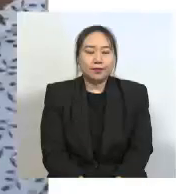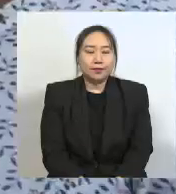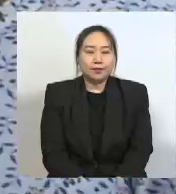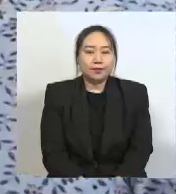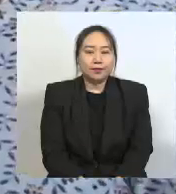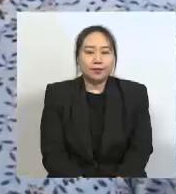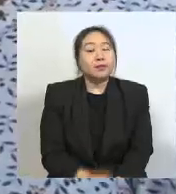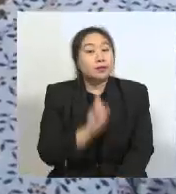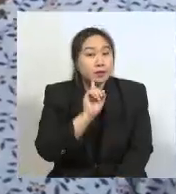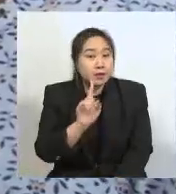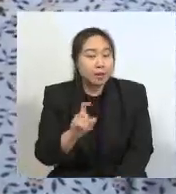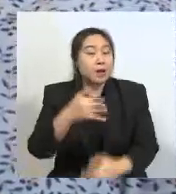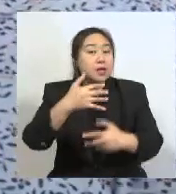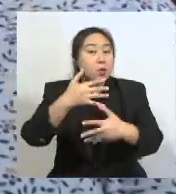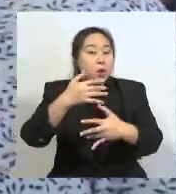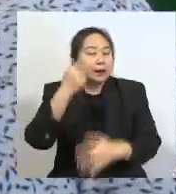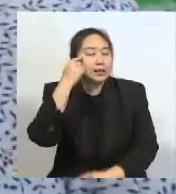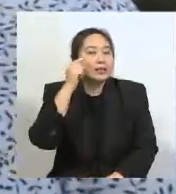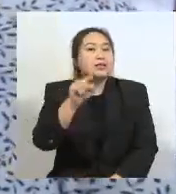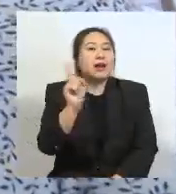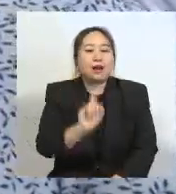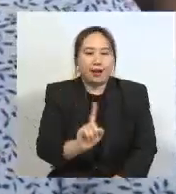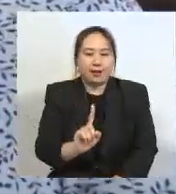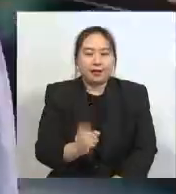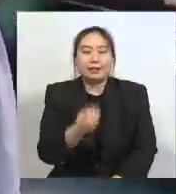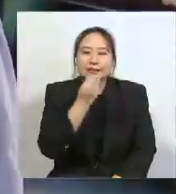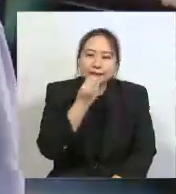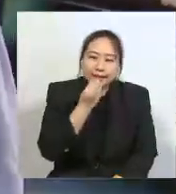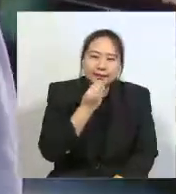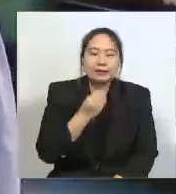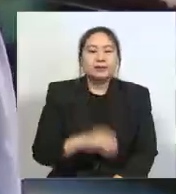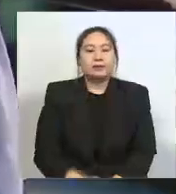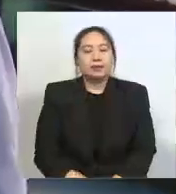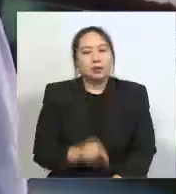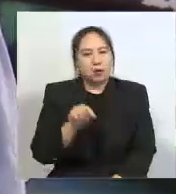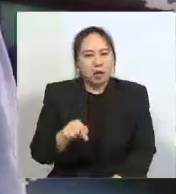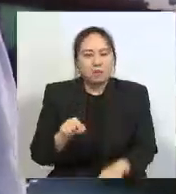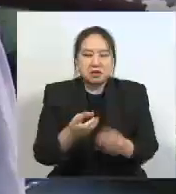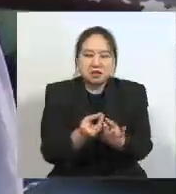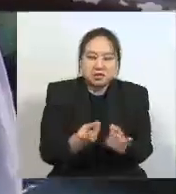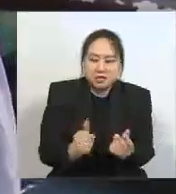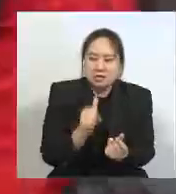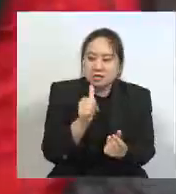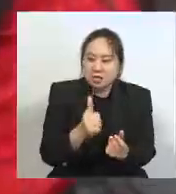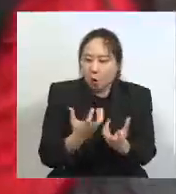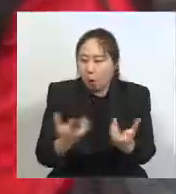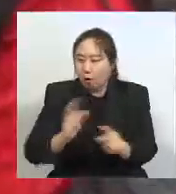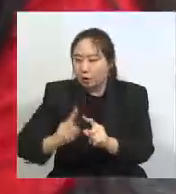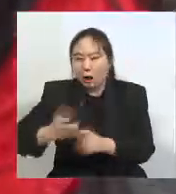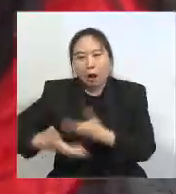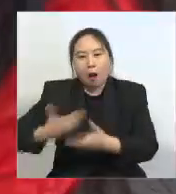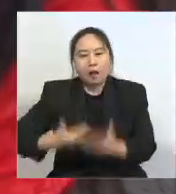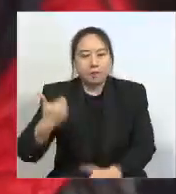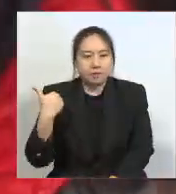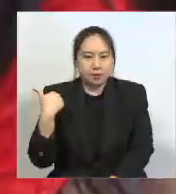ถ้าพูดถึงเยาวราชคุณพี่จะนึกถึงอะไรคะ นึกถึงอาหาร การทำเลมันดีอ่ะมีทุกอย่างอ่ะเยาวราช Chinatown